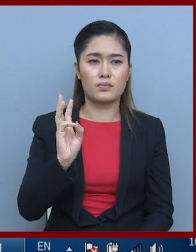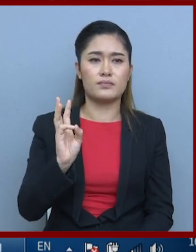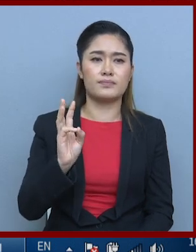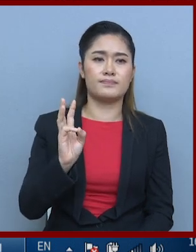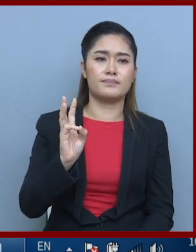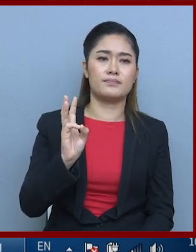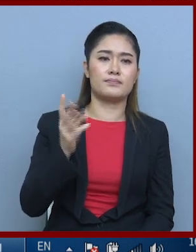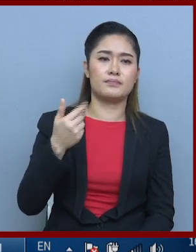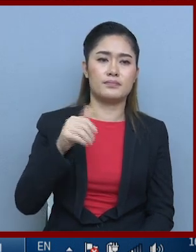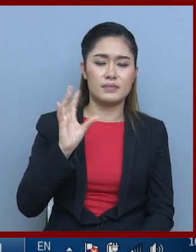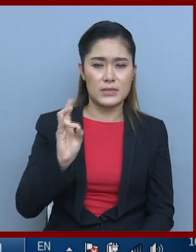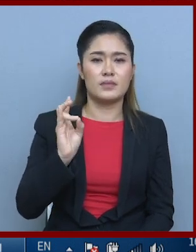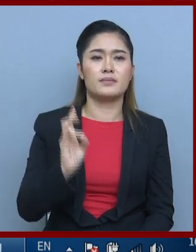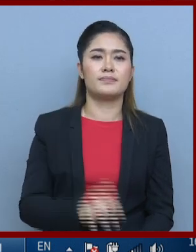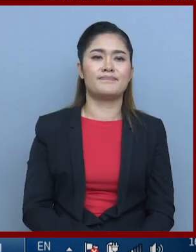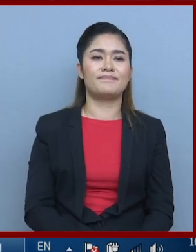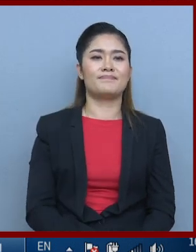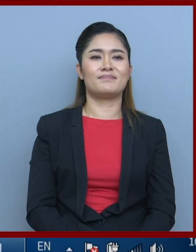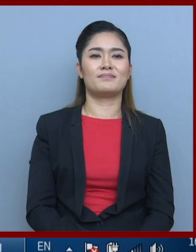6 7